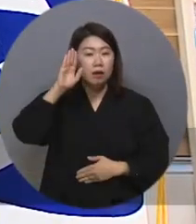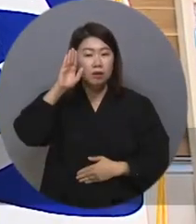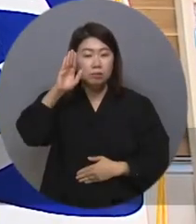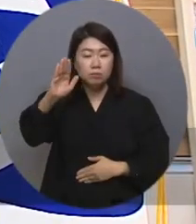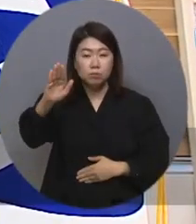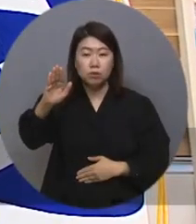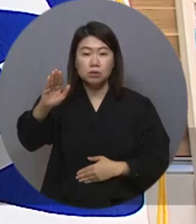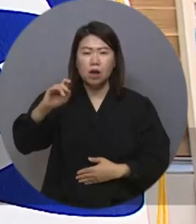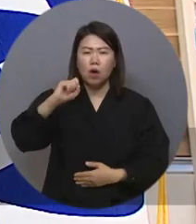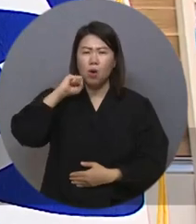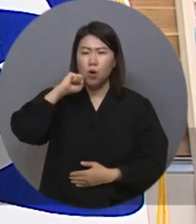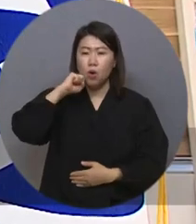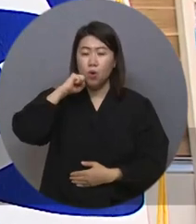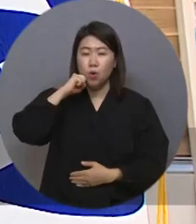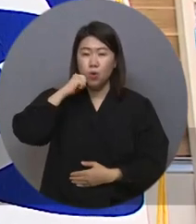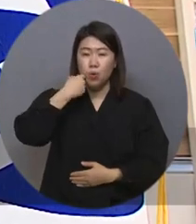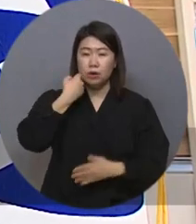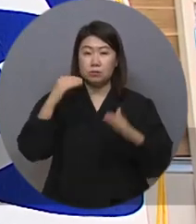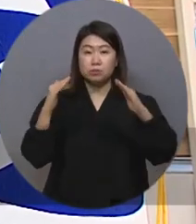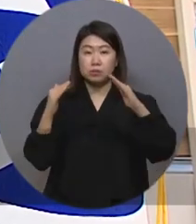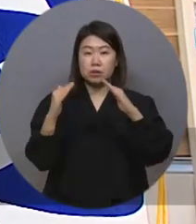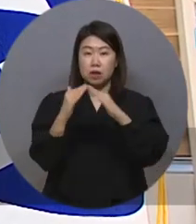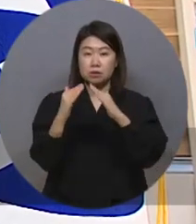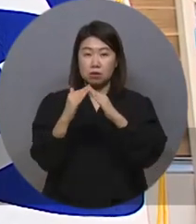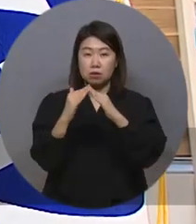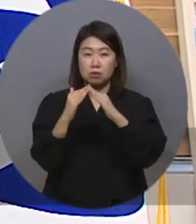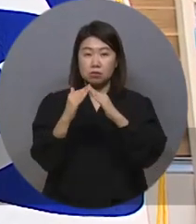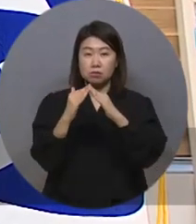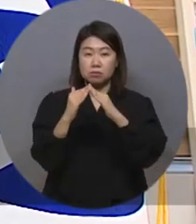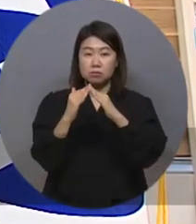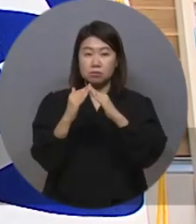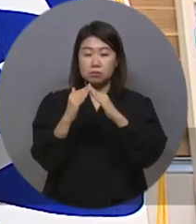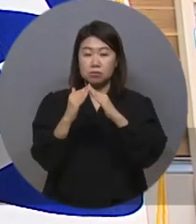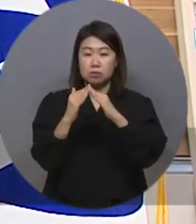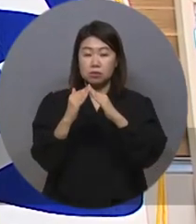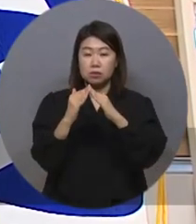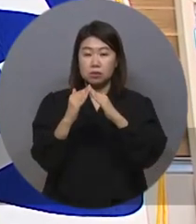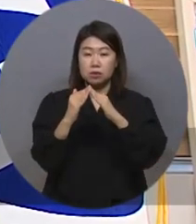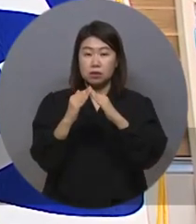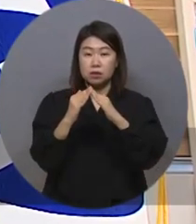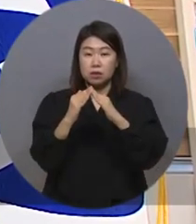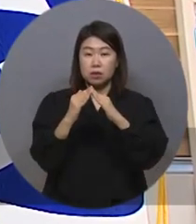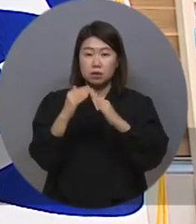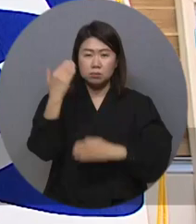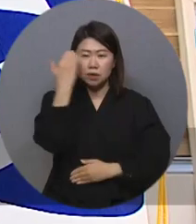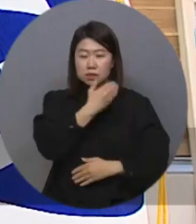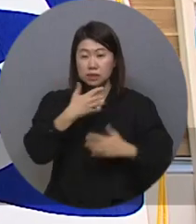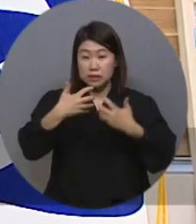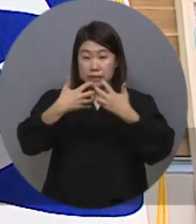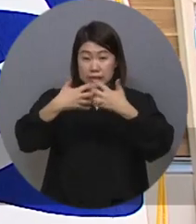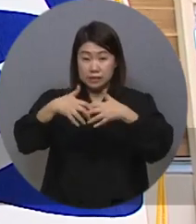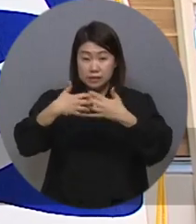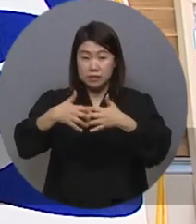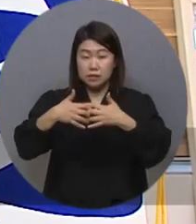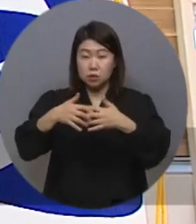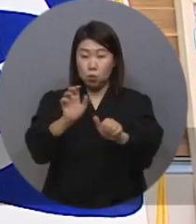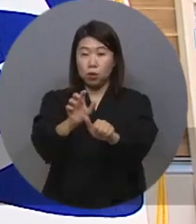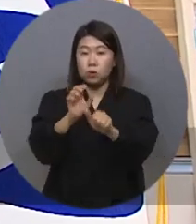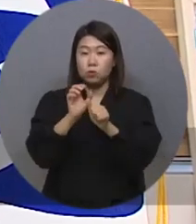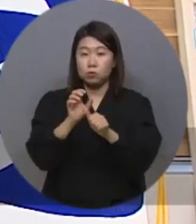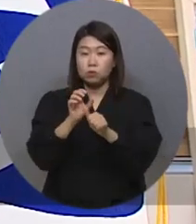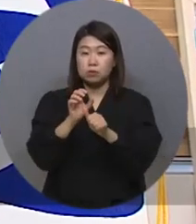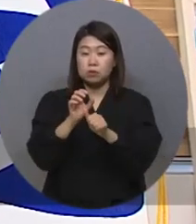그 어려운 그 가정들의 스마트 기기를 그